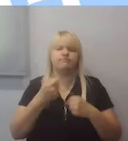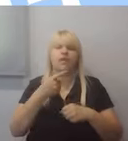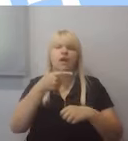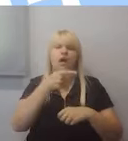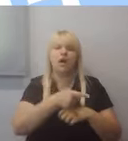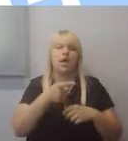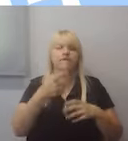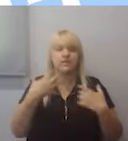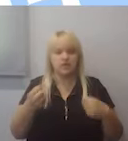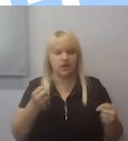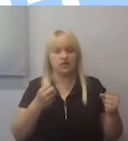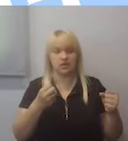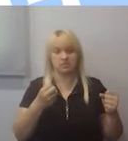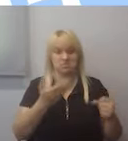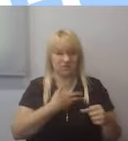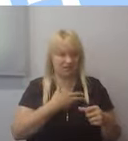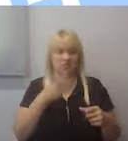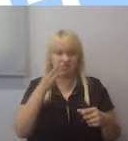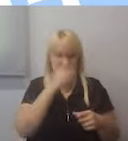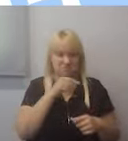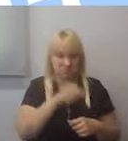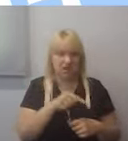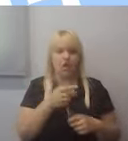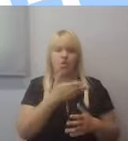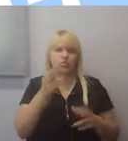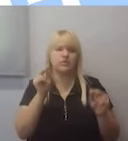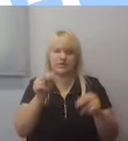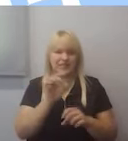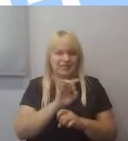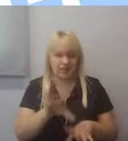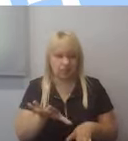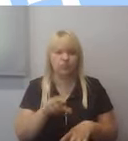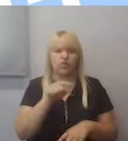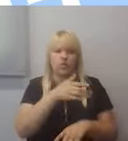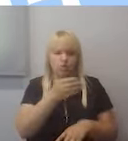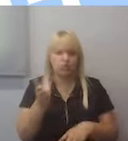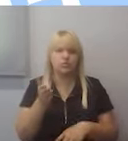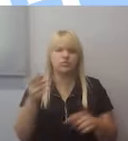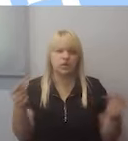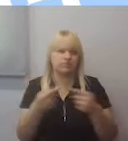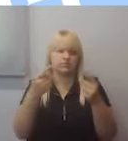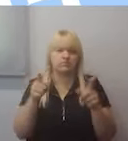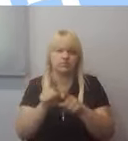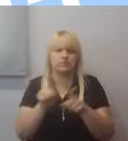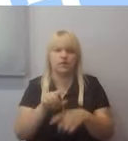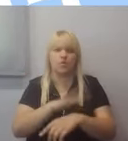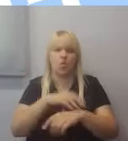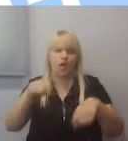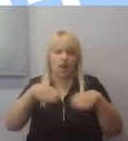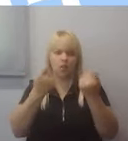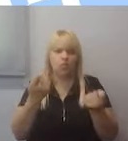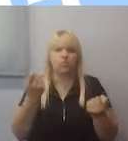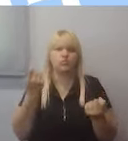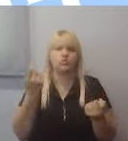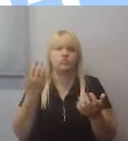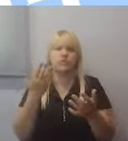viņš nevarētu izdzīvot jūs ne neticēsiet bet tas attiecā arī uz tiem kas ir salauzuši roku vienu ja kaulu vai